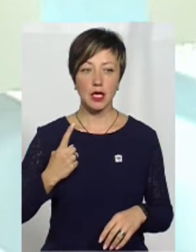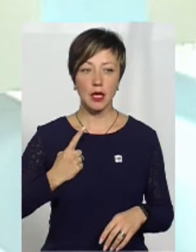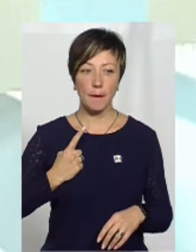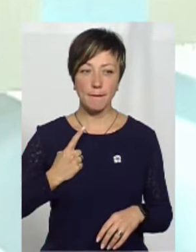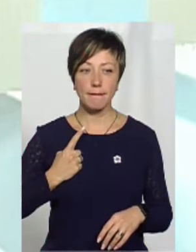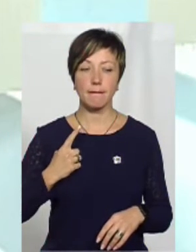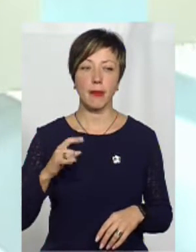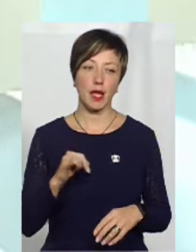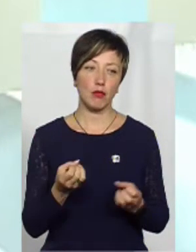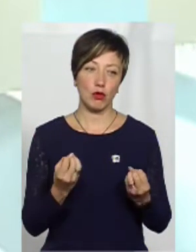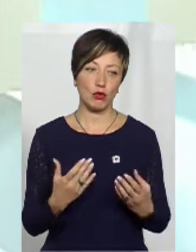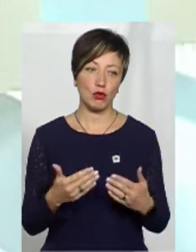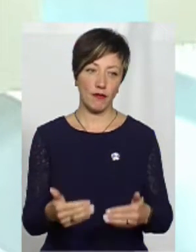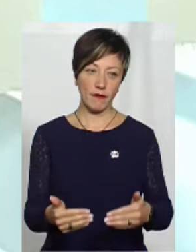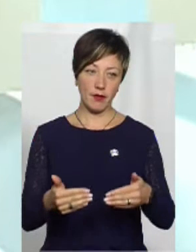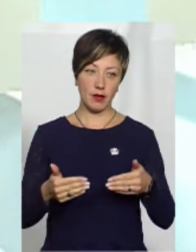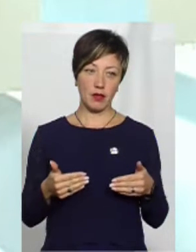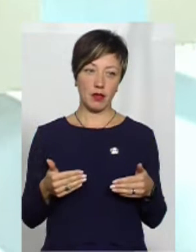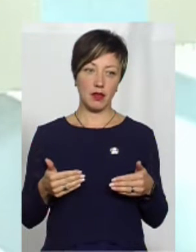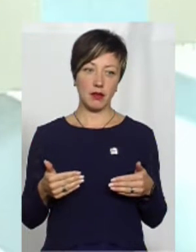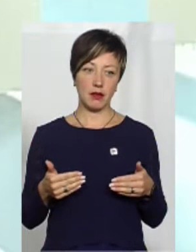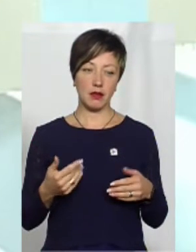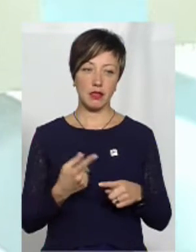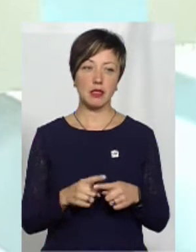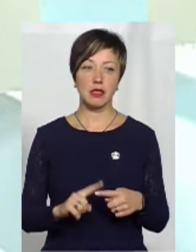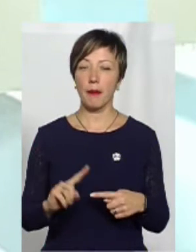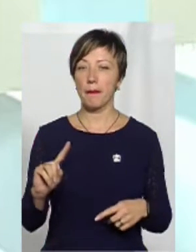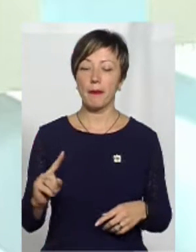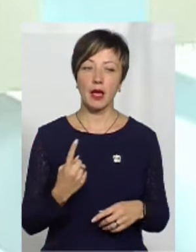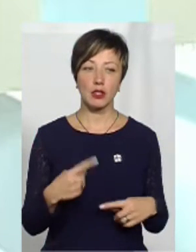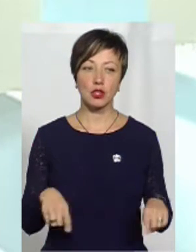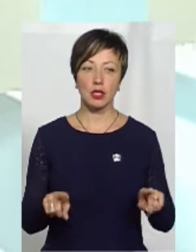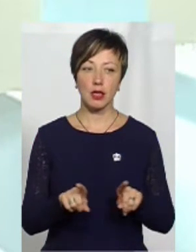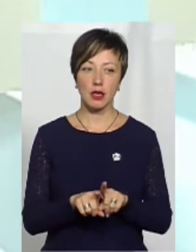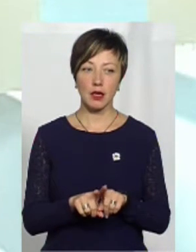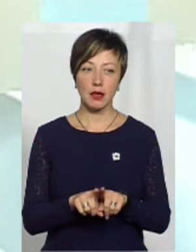і просто відійти. Це вже був